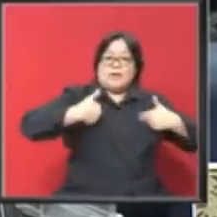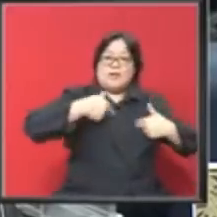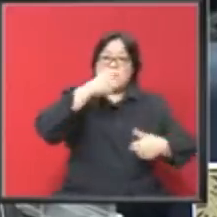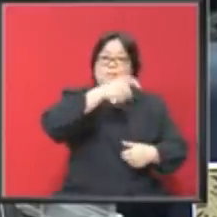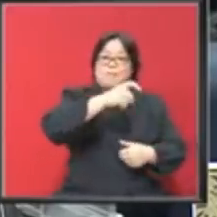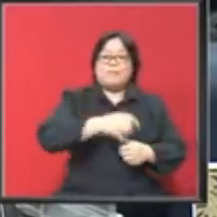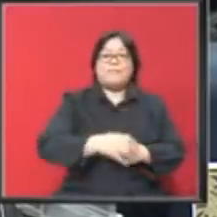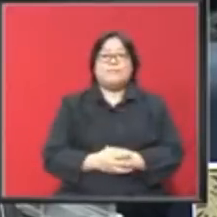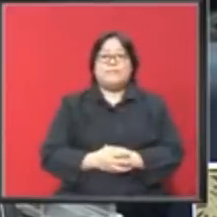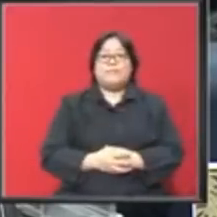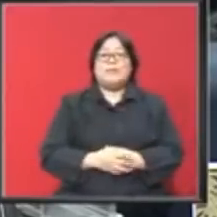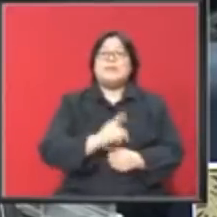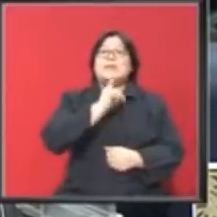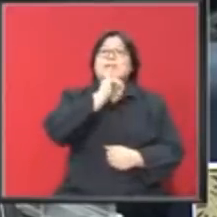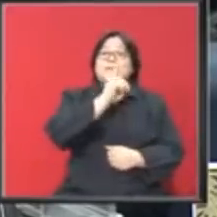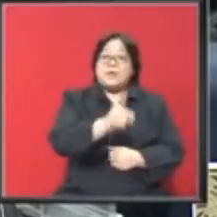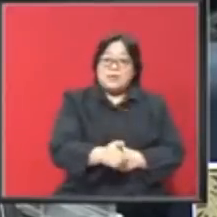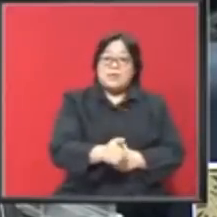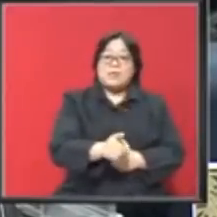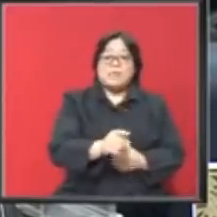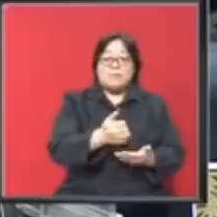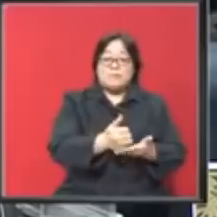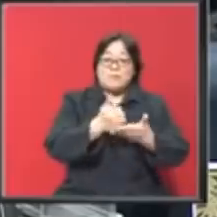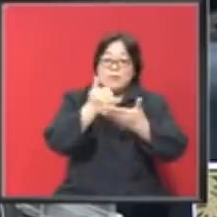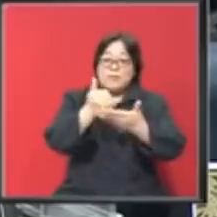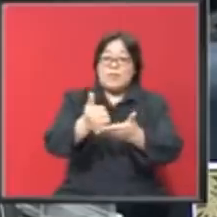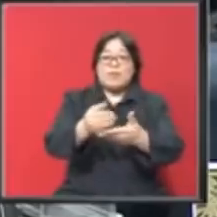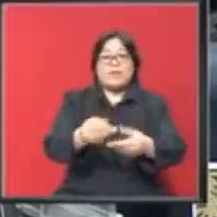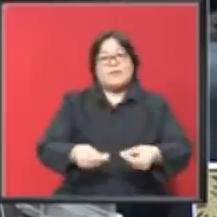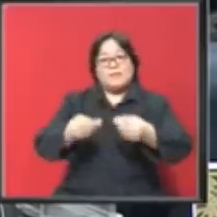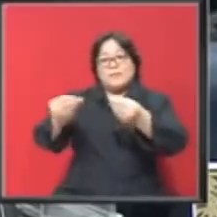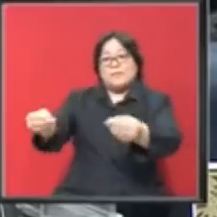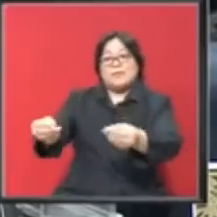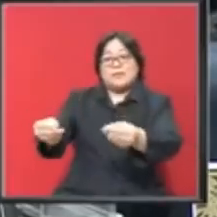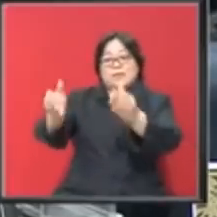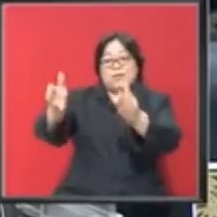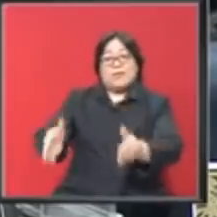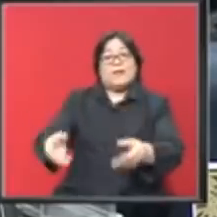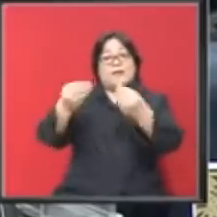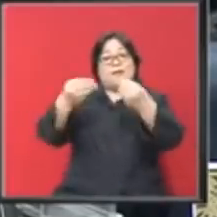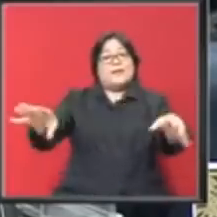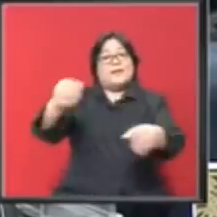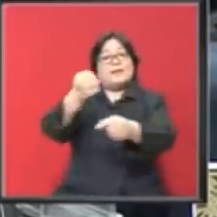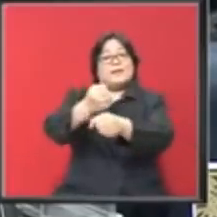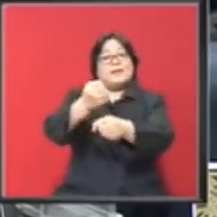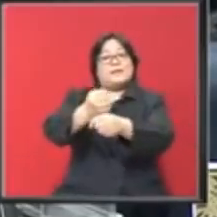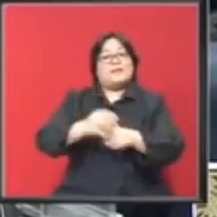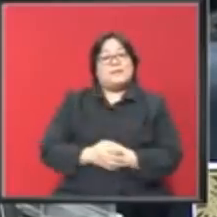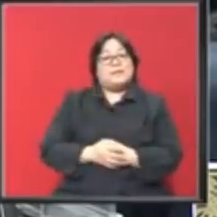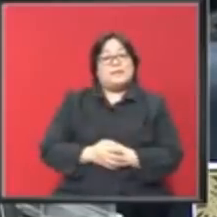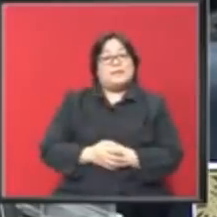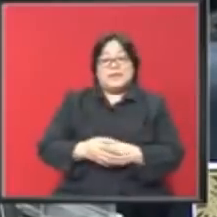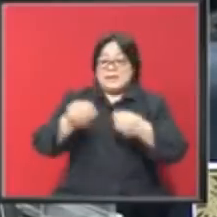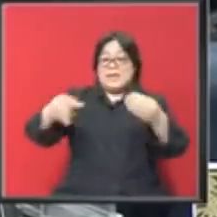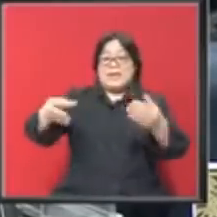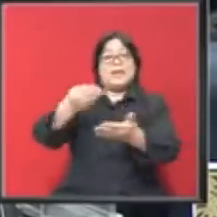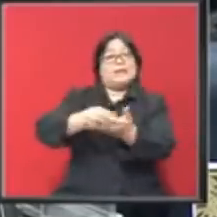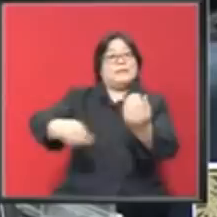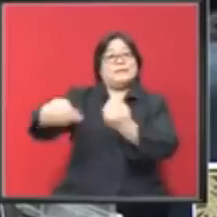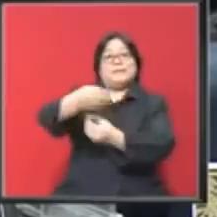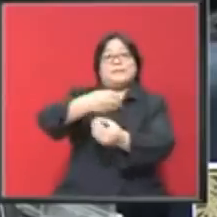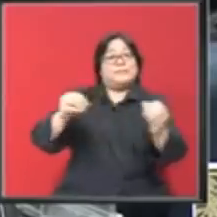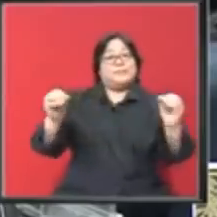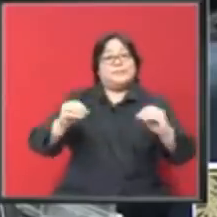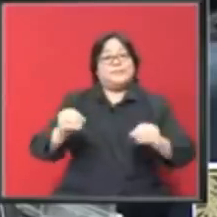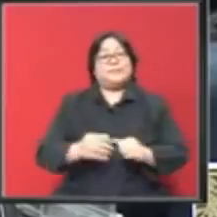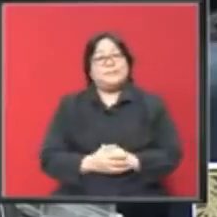melihat sepatunya bantu diberi kepada pekerja yang hilang pekerjaan dan yang pendapatan sama